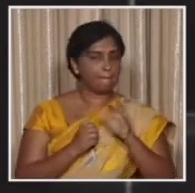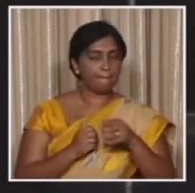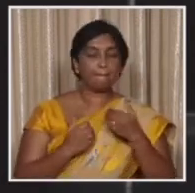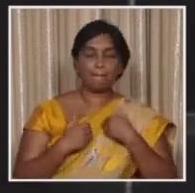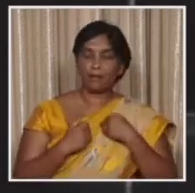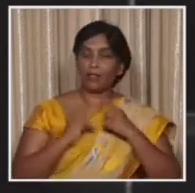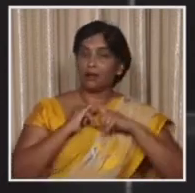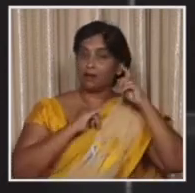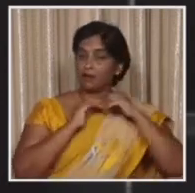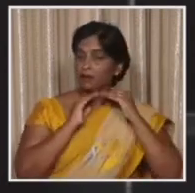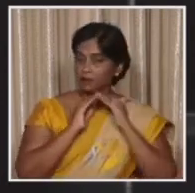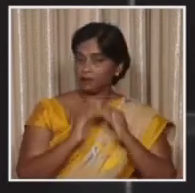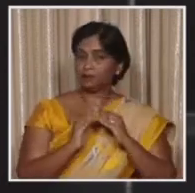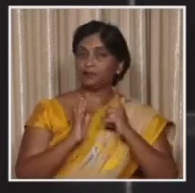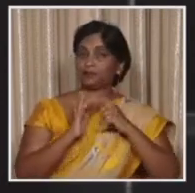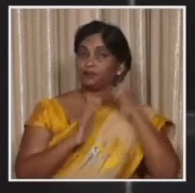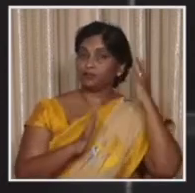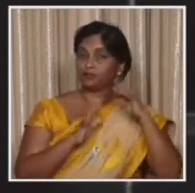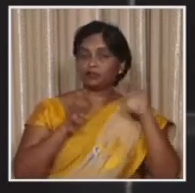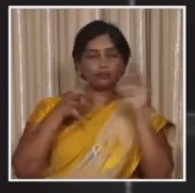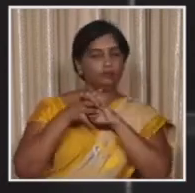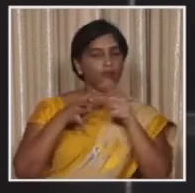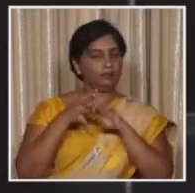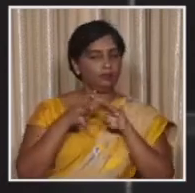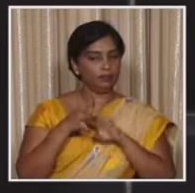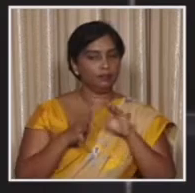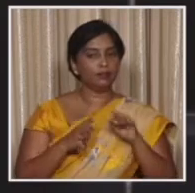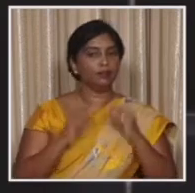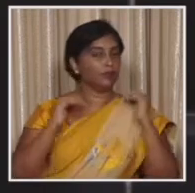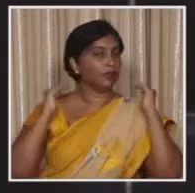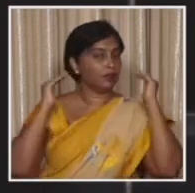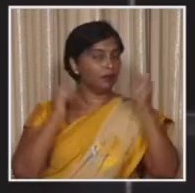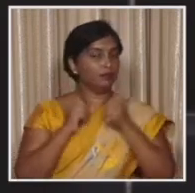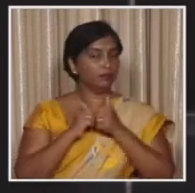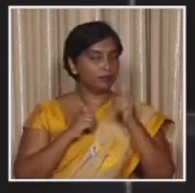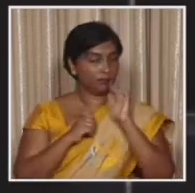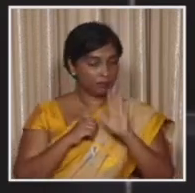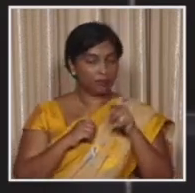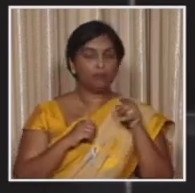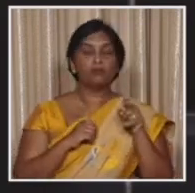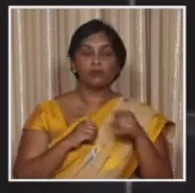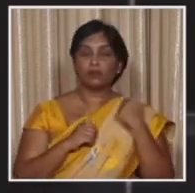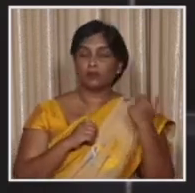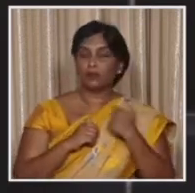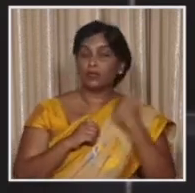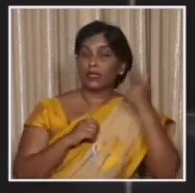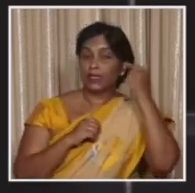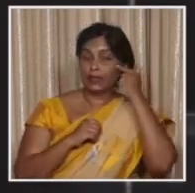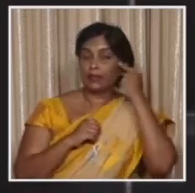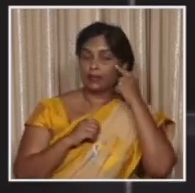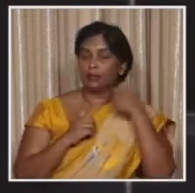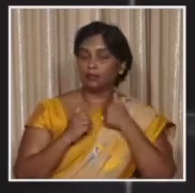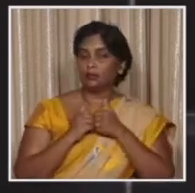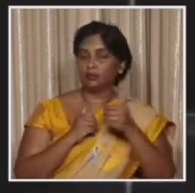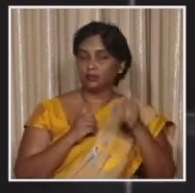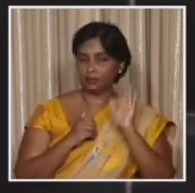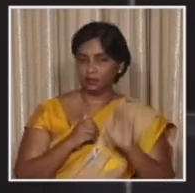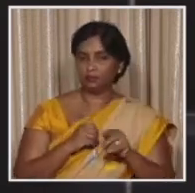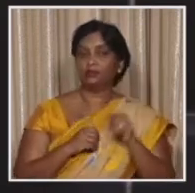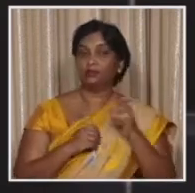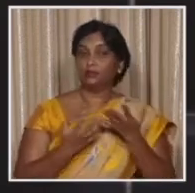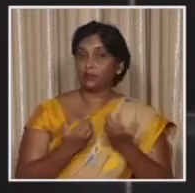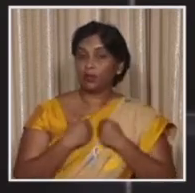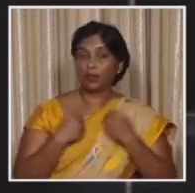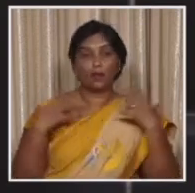අපේ විශ්වවිද්‍යාල ජාත්‍යන්තර ශ්‍රේණිගත කිරීම් වලින් ඉහළ තත්ත්වයකට ගෙන එන්නට නම් අලුත් සිතීම් වලට අප යා යුතු වෙනවා.